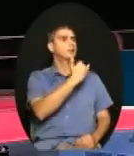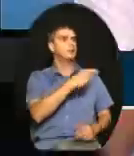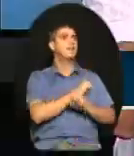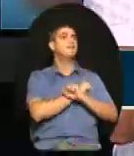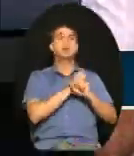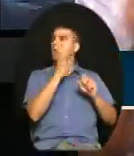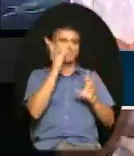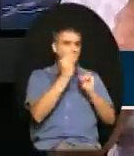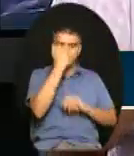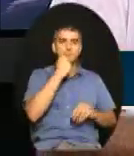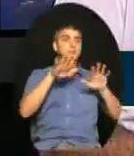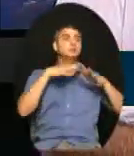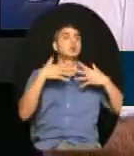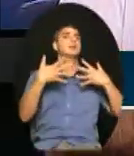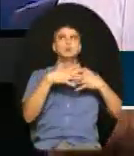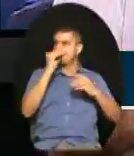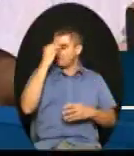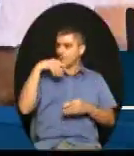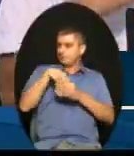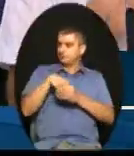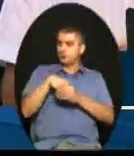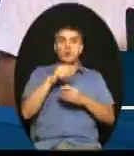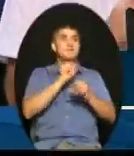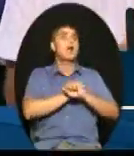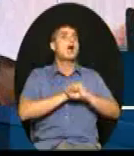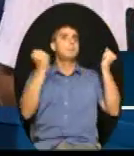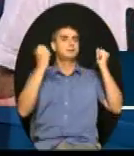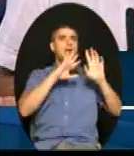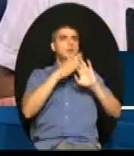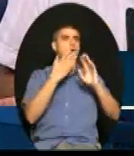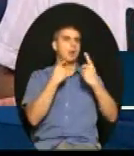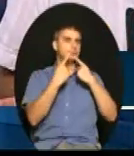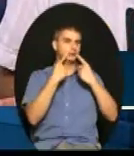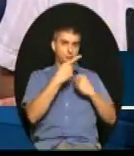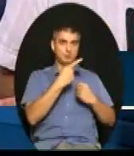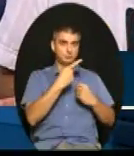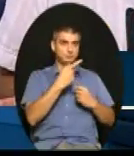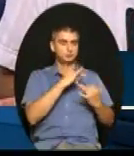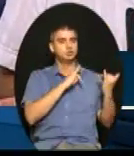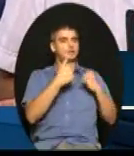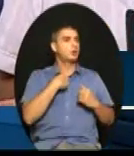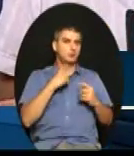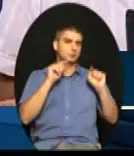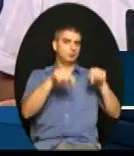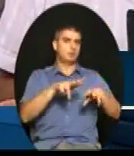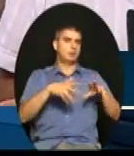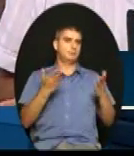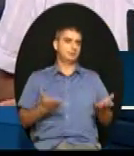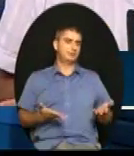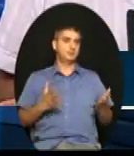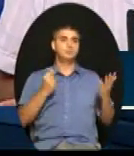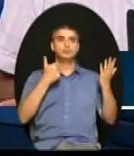ופוצצה, לא עם החמאס, עם ממשלת הפיוס של כן, אבל החמאס בתוכם. ופוצצה את כל המסע אותן שהביא אותנו לאן שהביא אותנו,